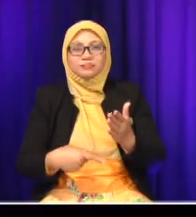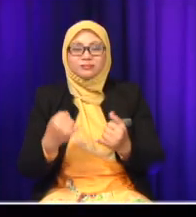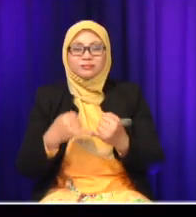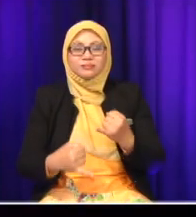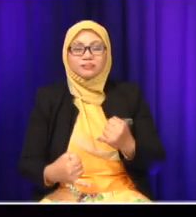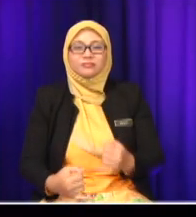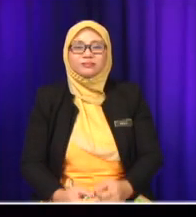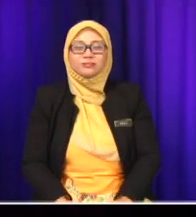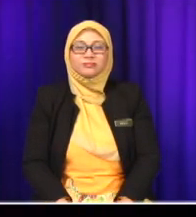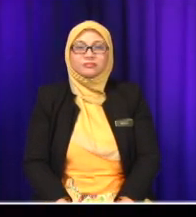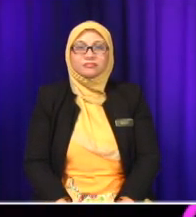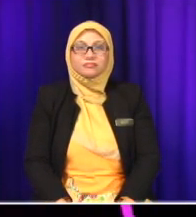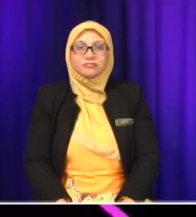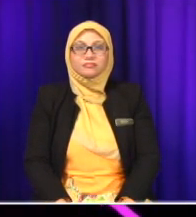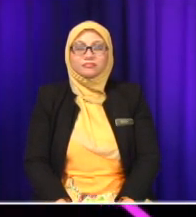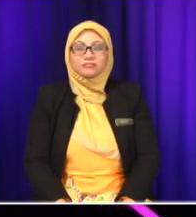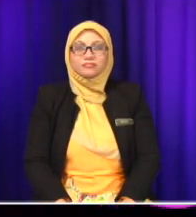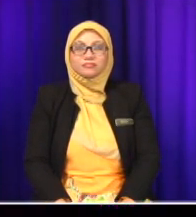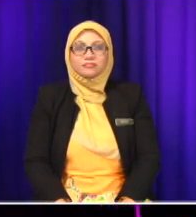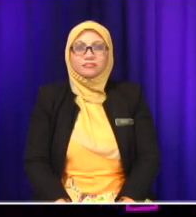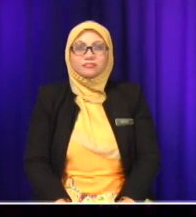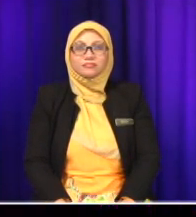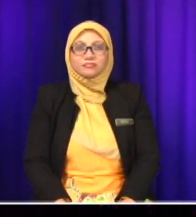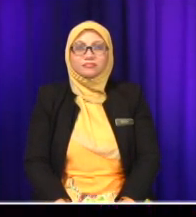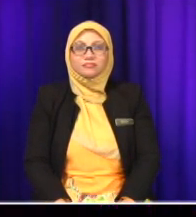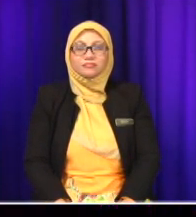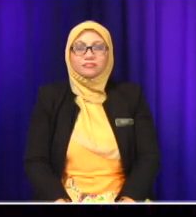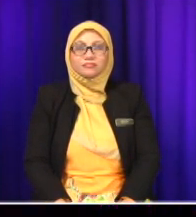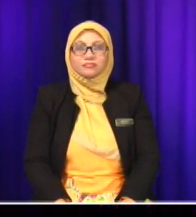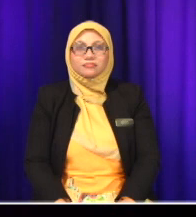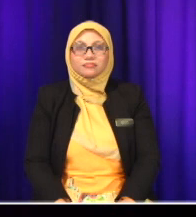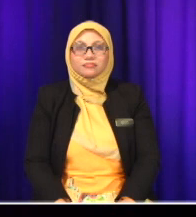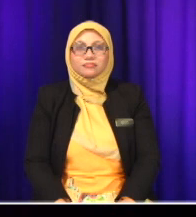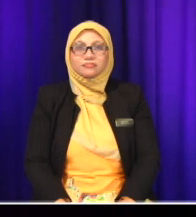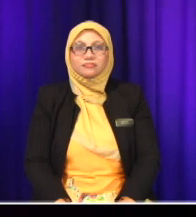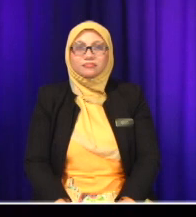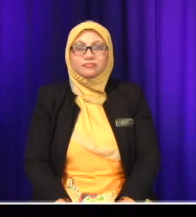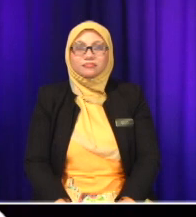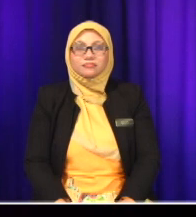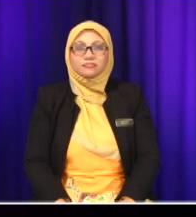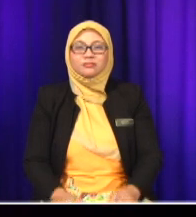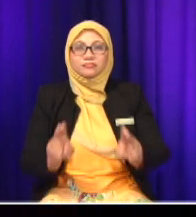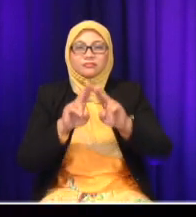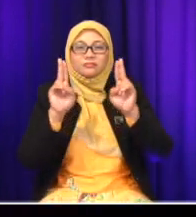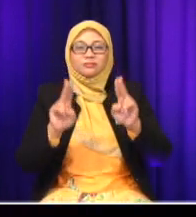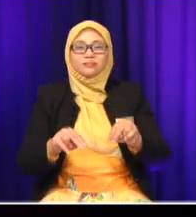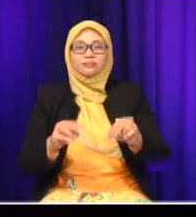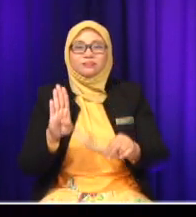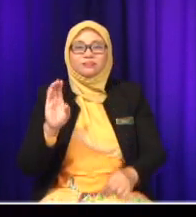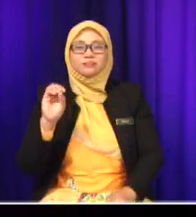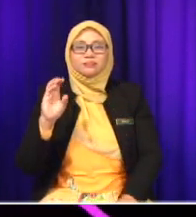yang terakhir kita kena apa tu kita menguji kebocoran